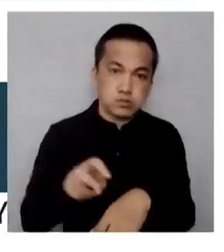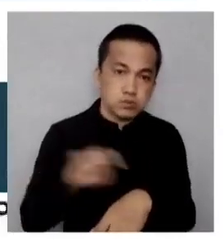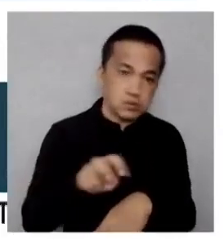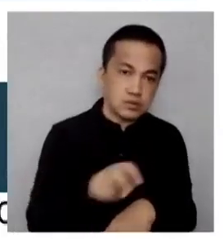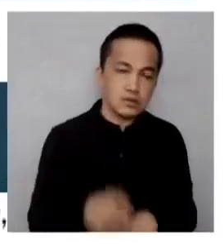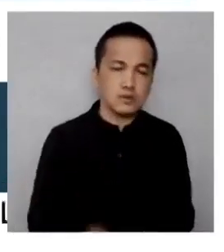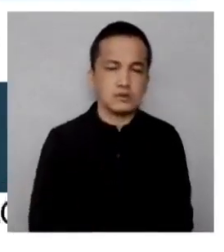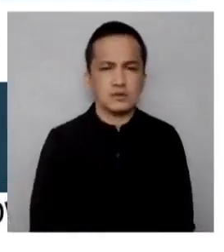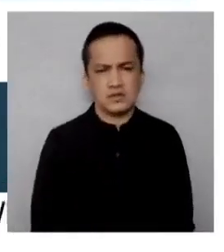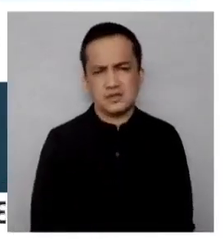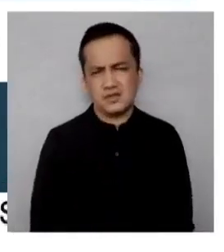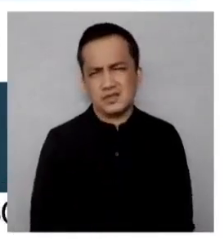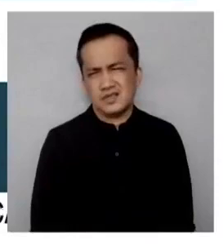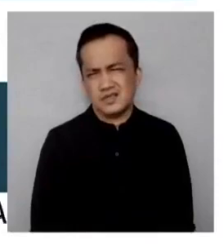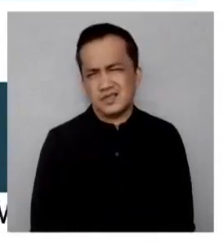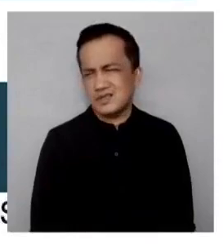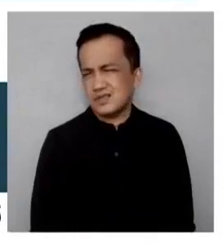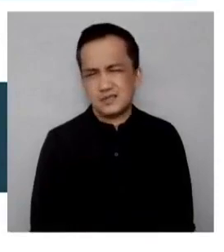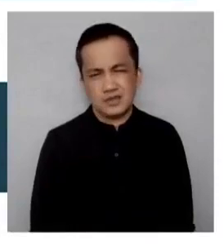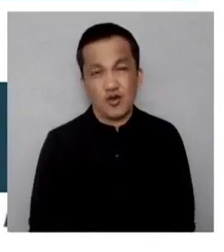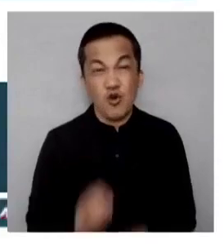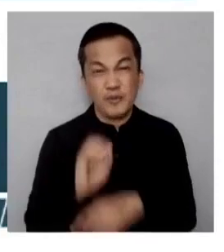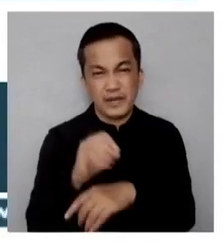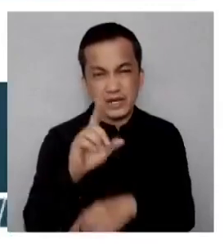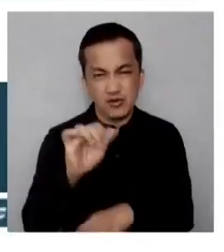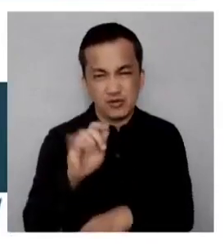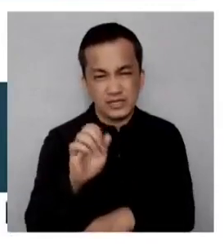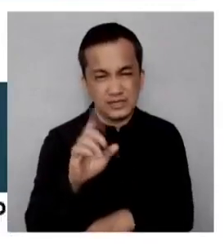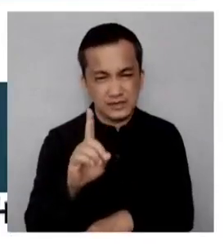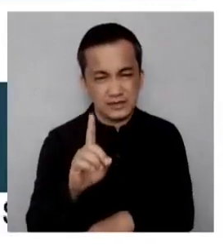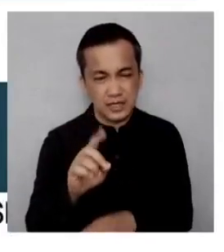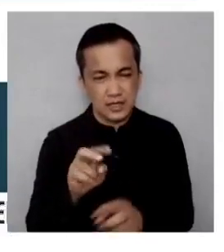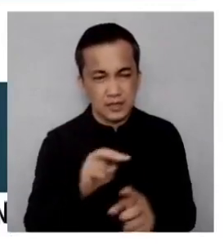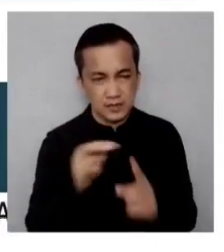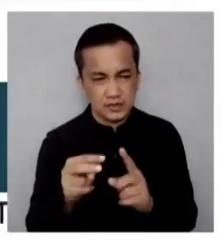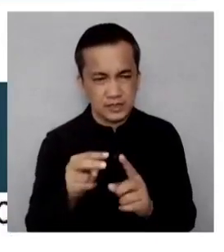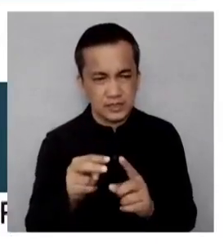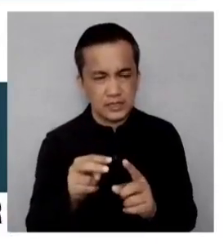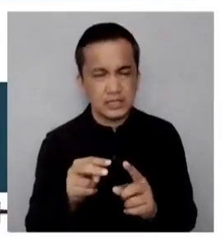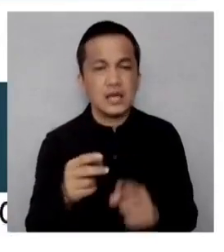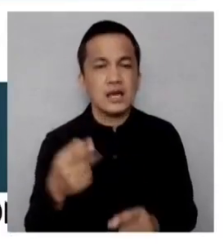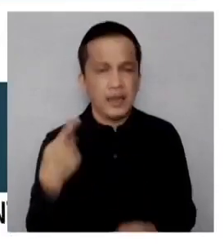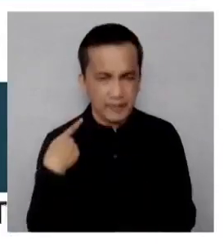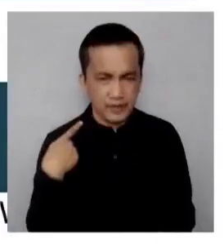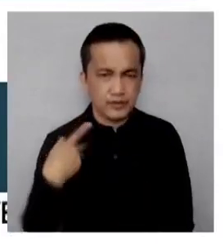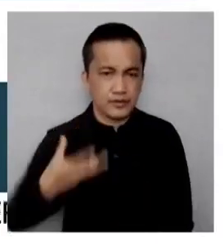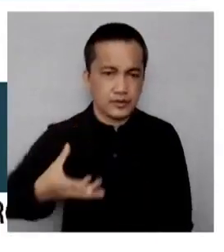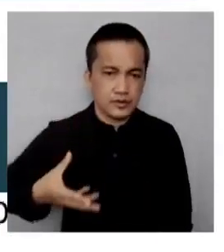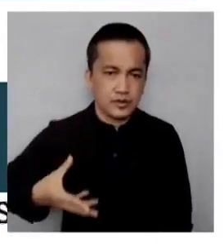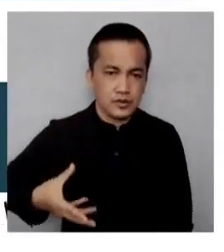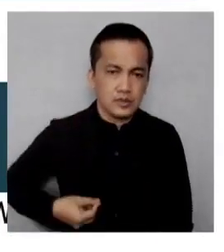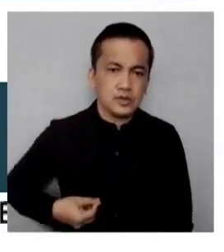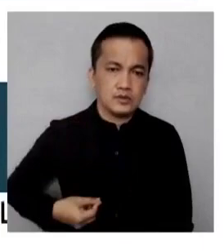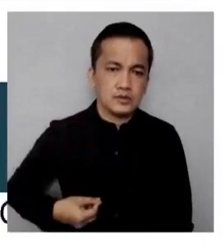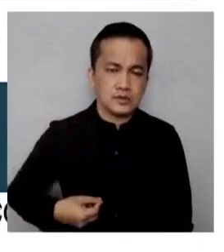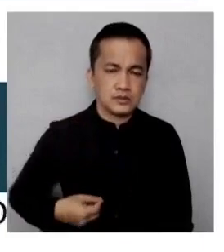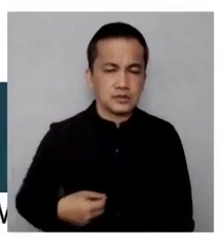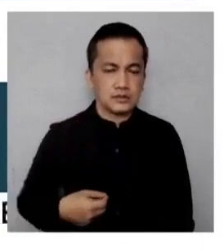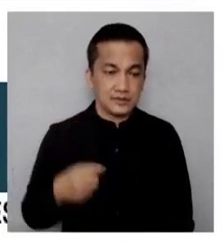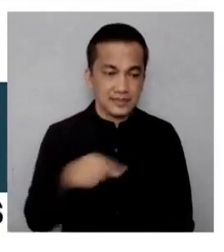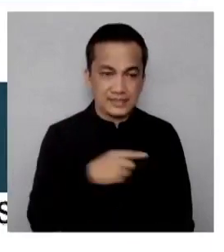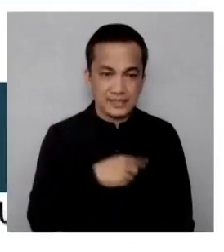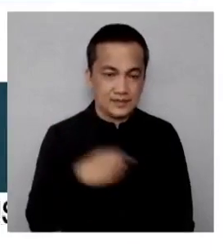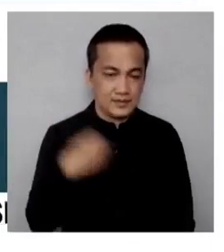mga ship na ito. So, meron dyan tayong makikitang angle of corruption sa ating mga officials o